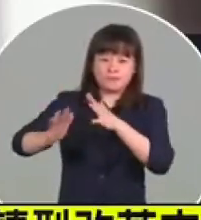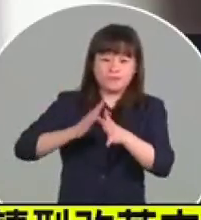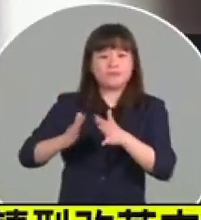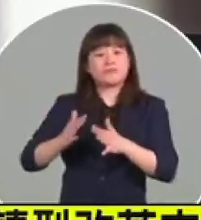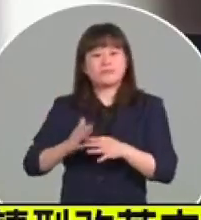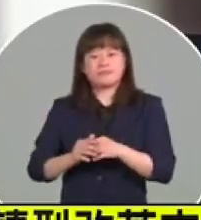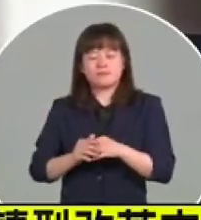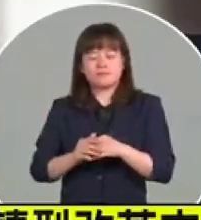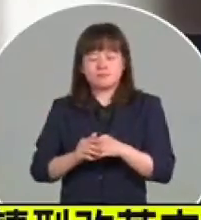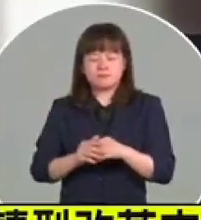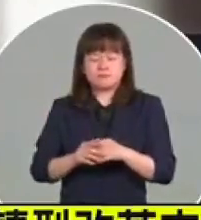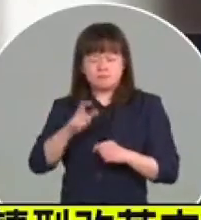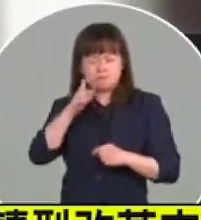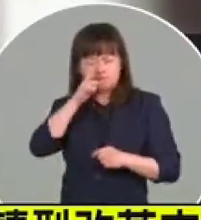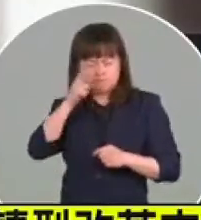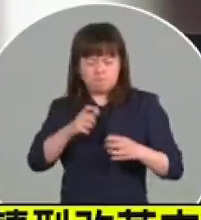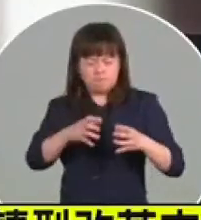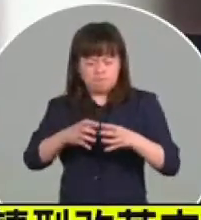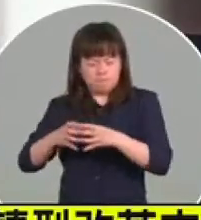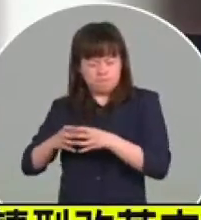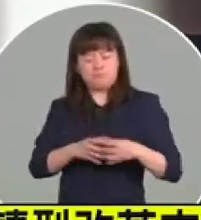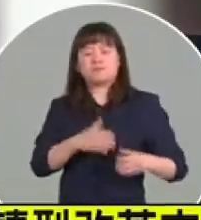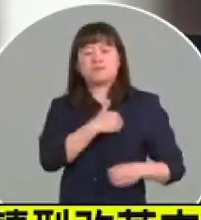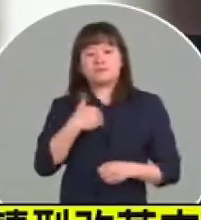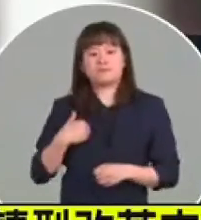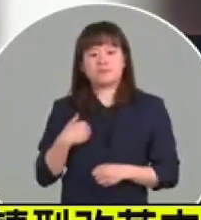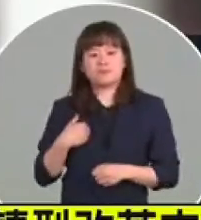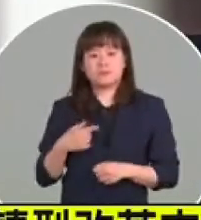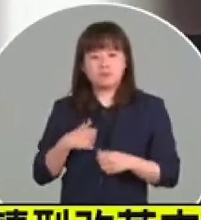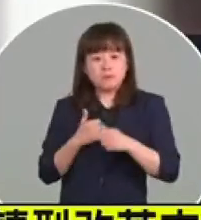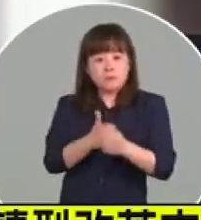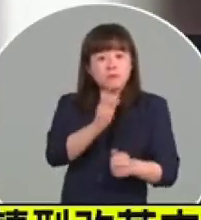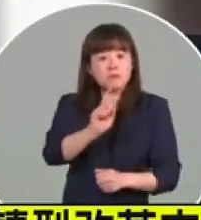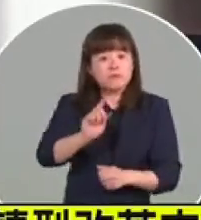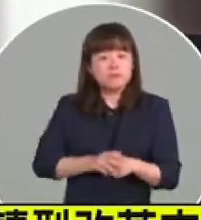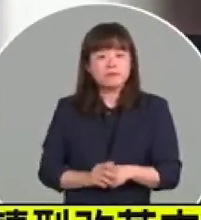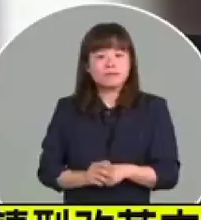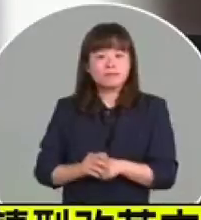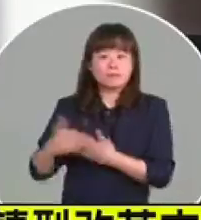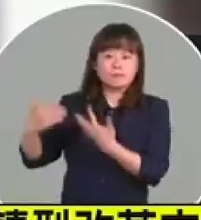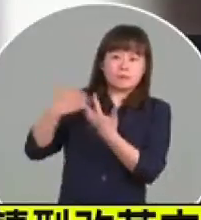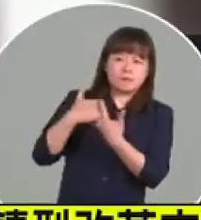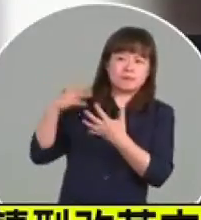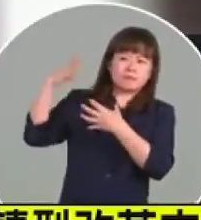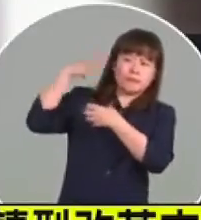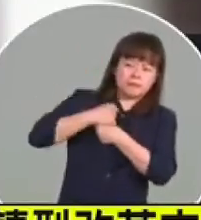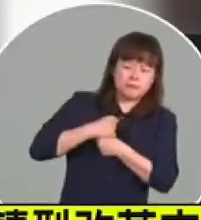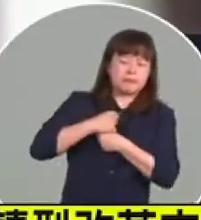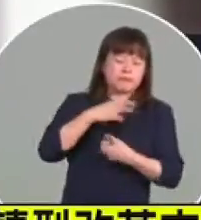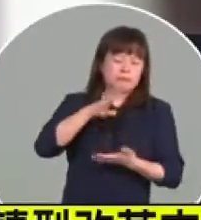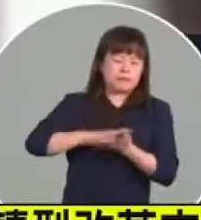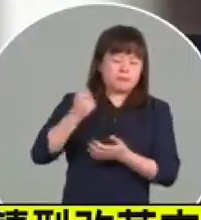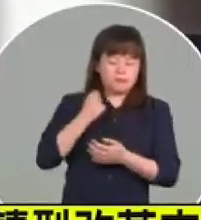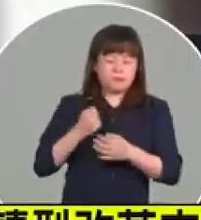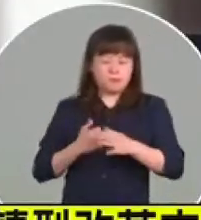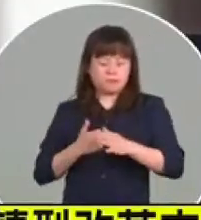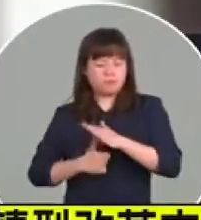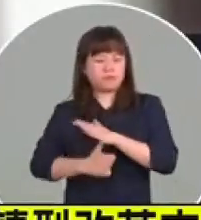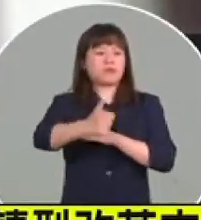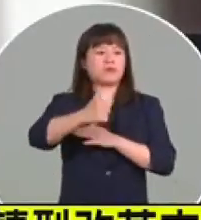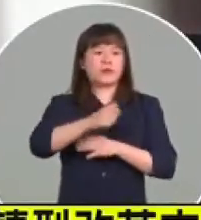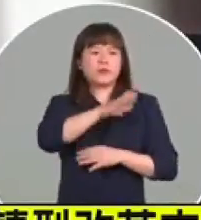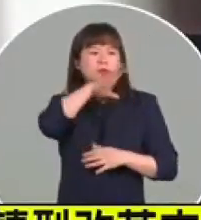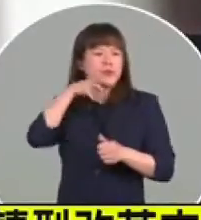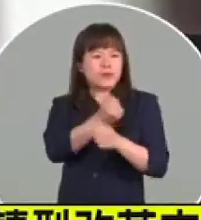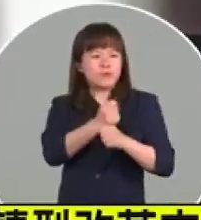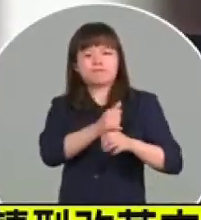战中越发的坚韧团结，我们抵抗过侵略并吞的压力，走出独裁